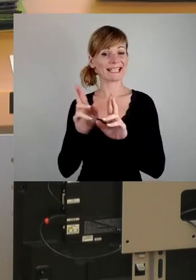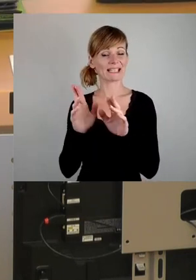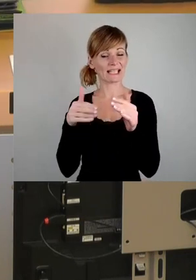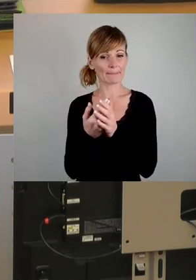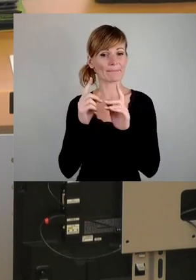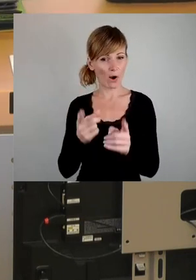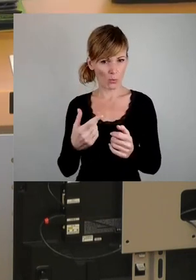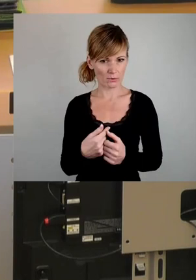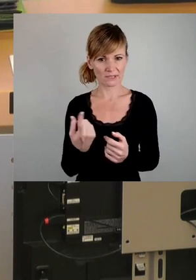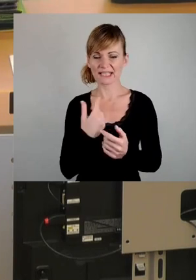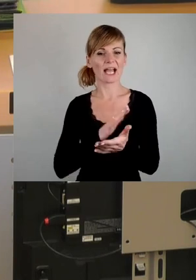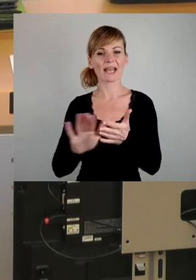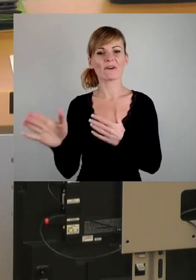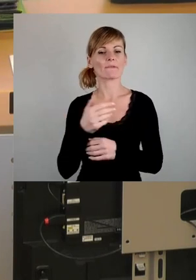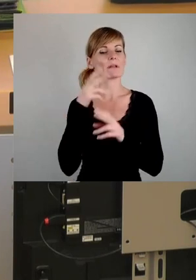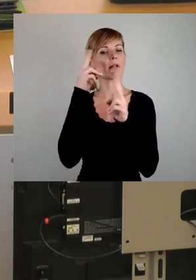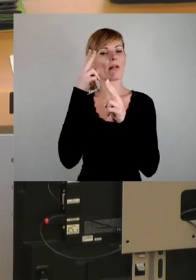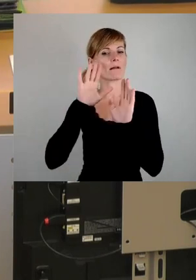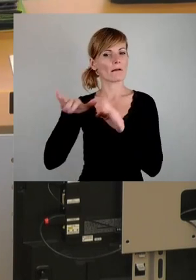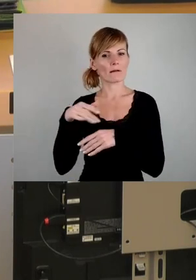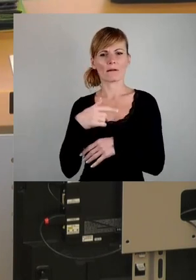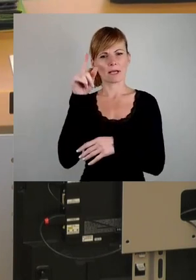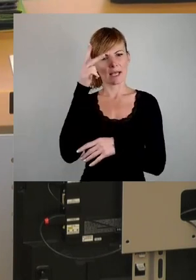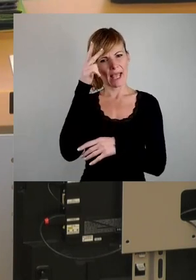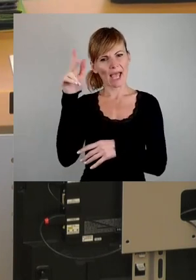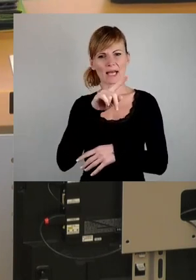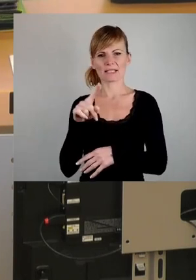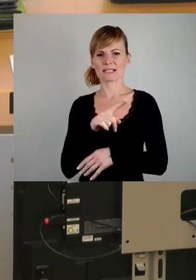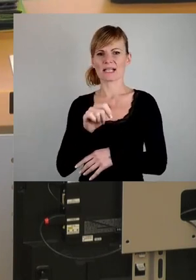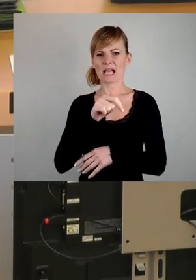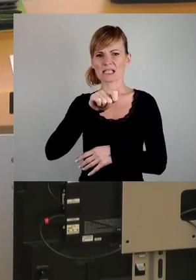Es wundert fast, dass der Herr Zastrow hier so eine sozialistische Rede gehalten hat.